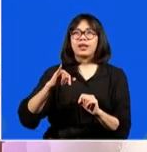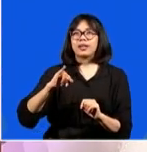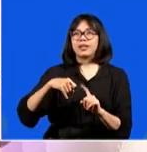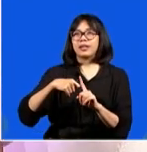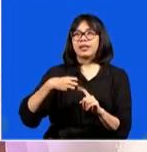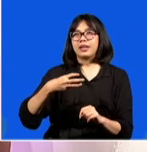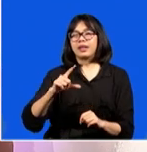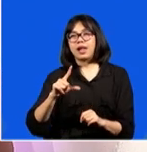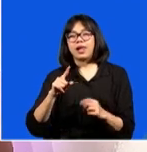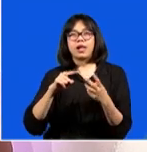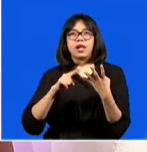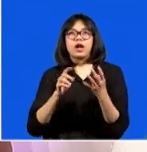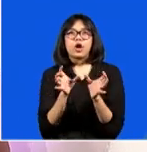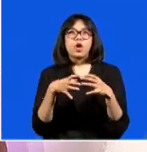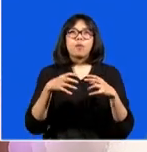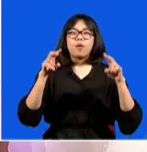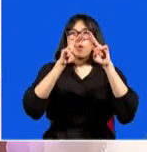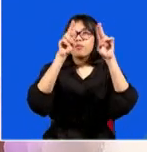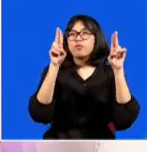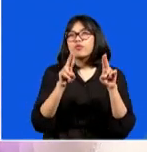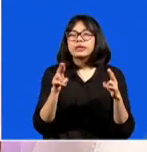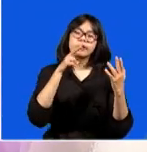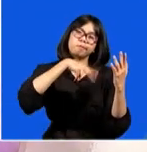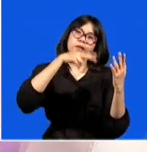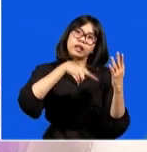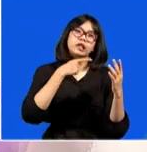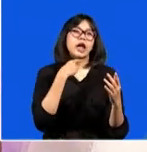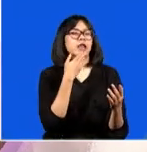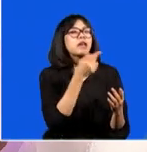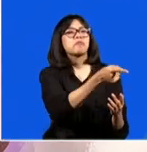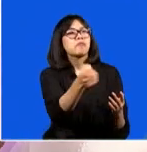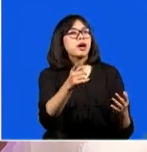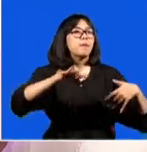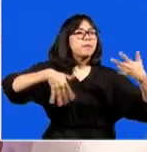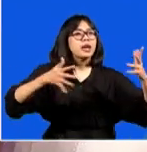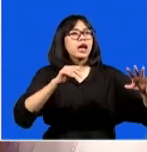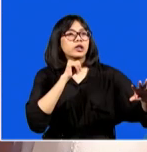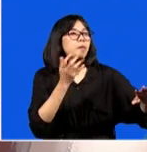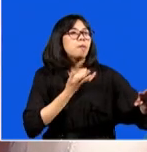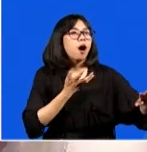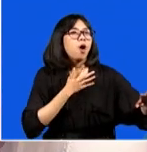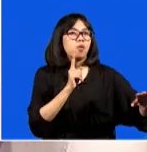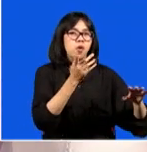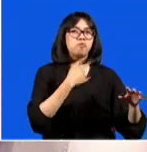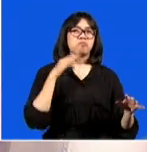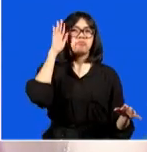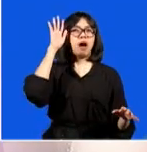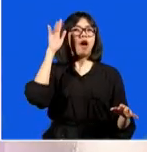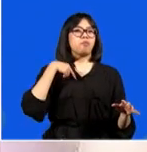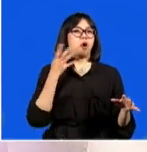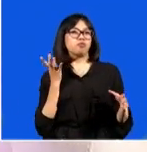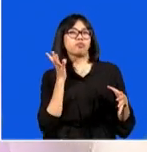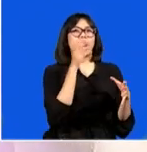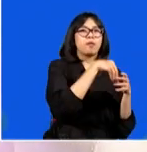Saya bahagia Siapa yang mau masuk di kelompok tarian yang bisa menarik saya bu guru masuklah di situ dengan sendirinya